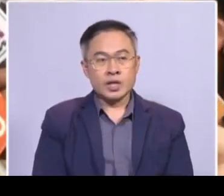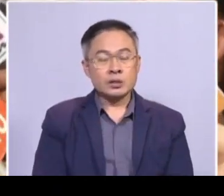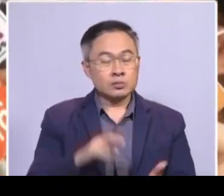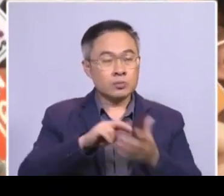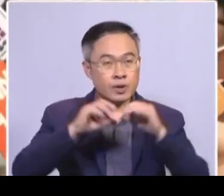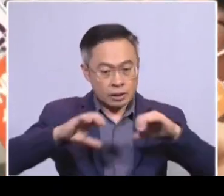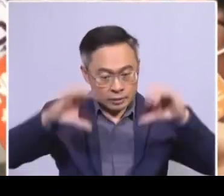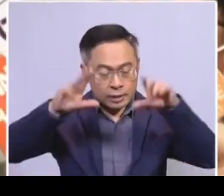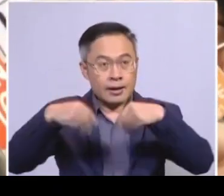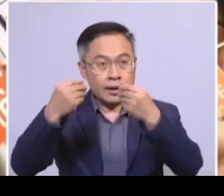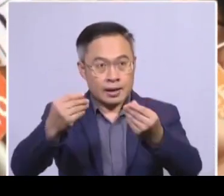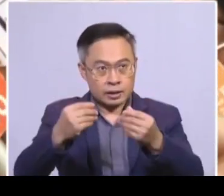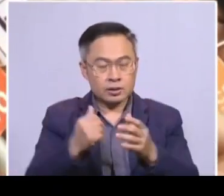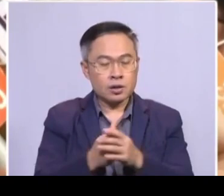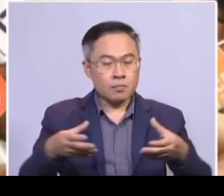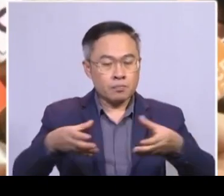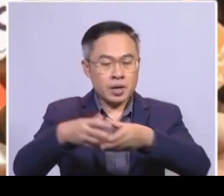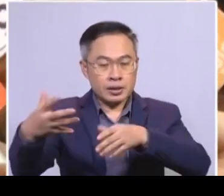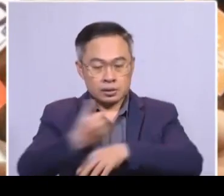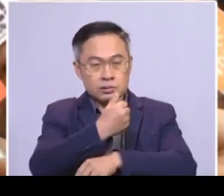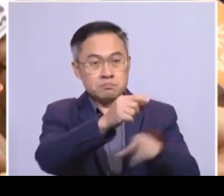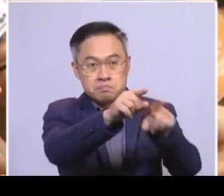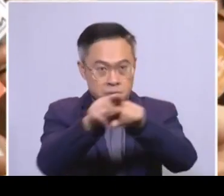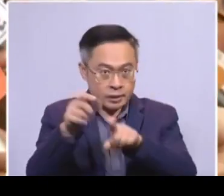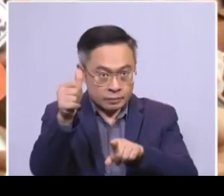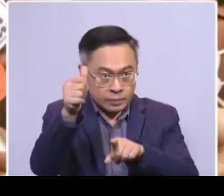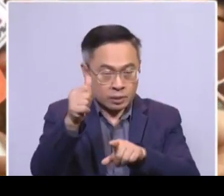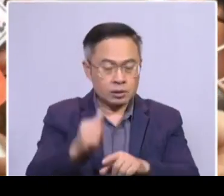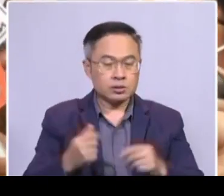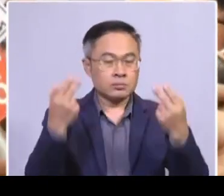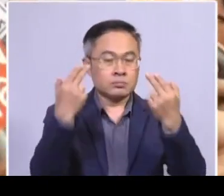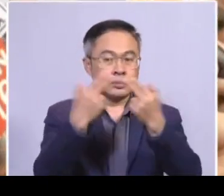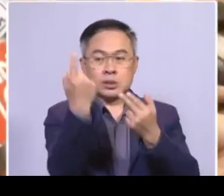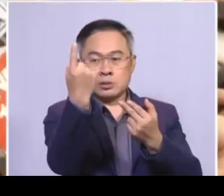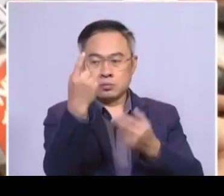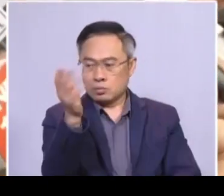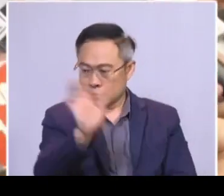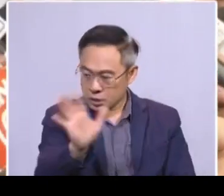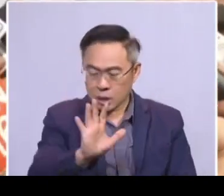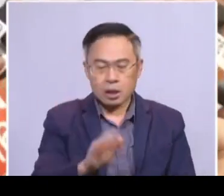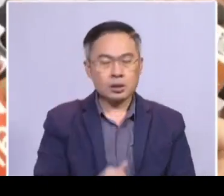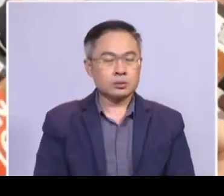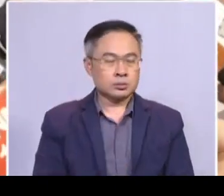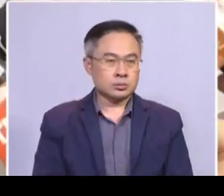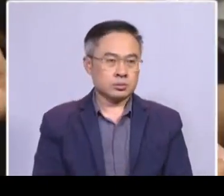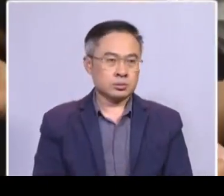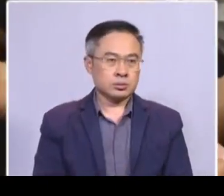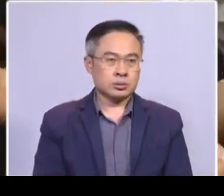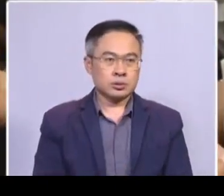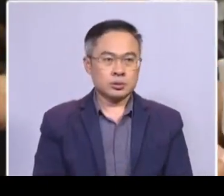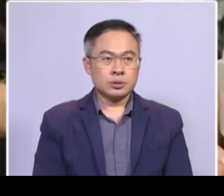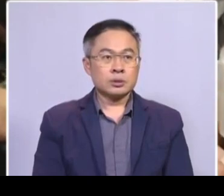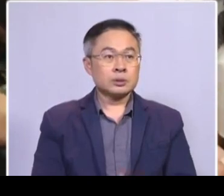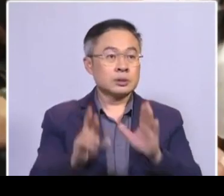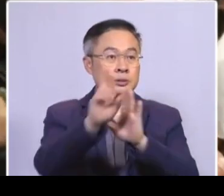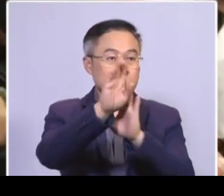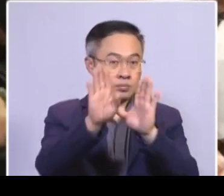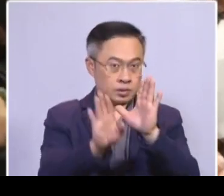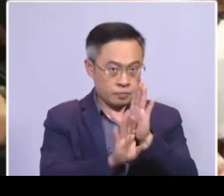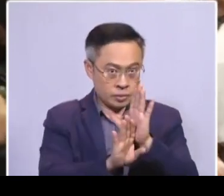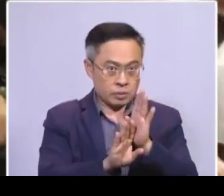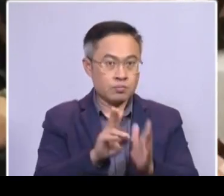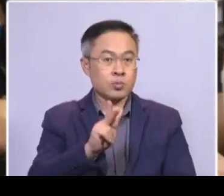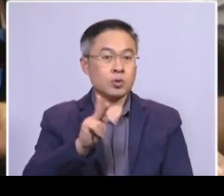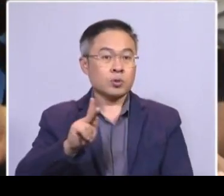ตให้ทุกพรรคทำแบบนี้เหมือนกันหรือเปล่าฟังทางประธานกกต.ครับ ตามระเบียบกกต.